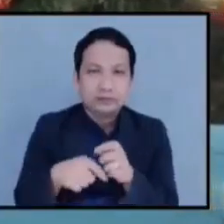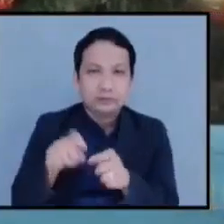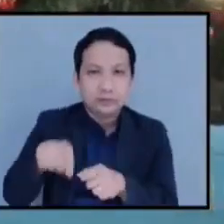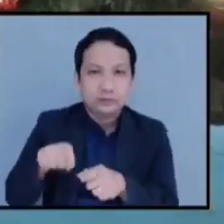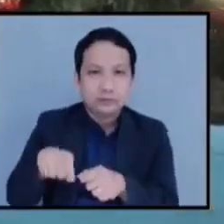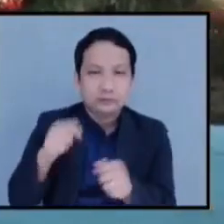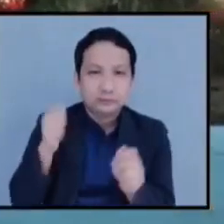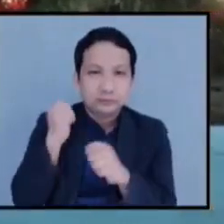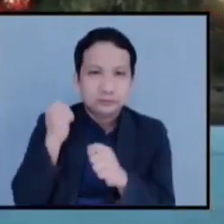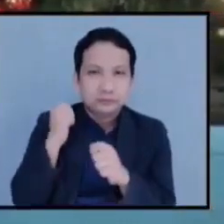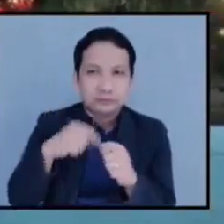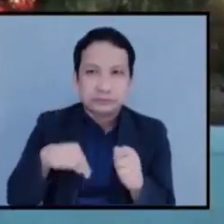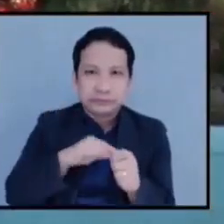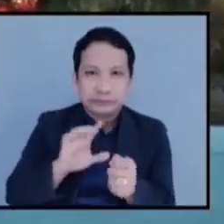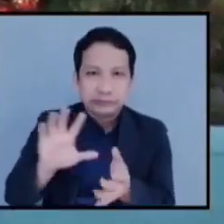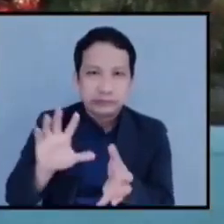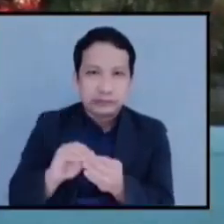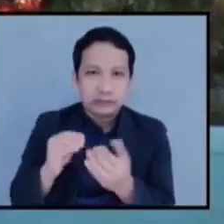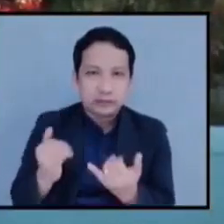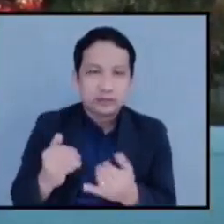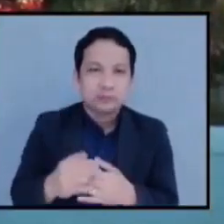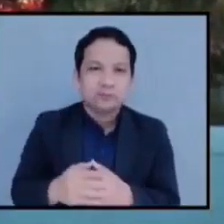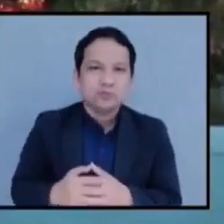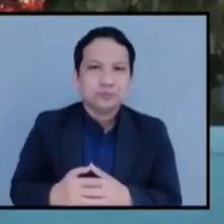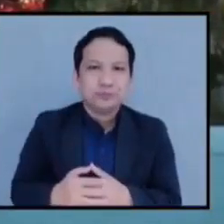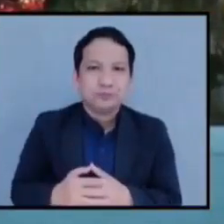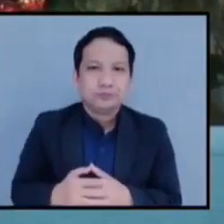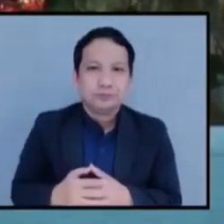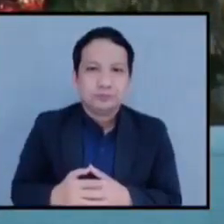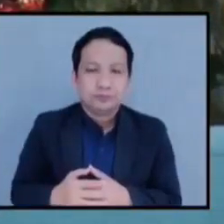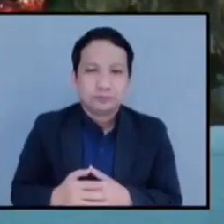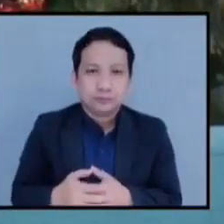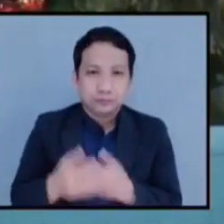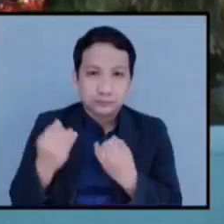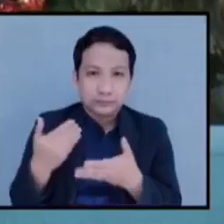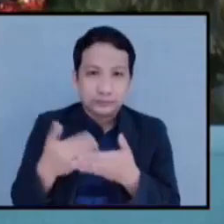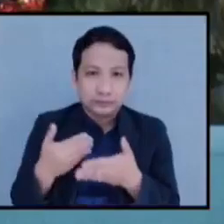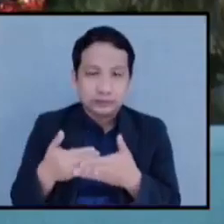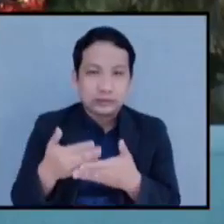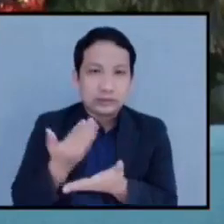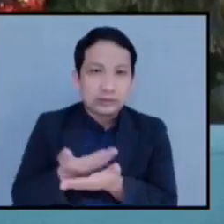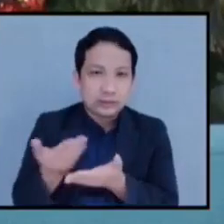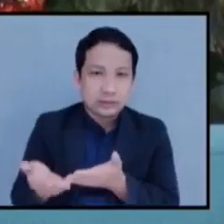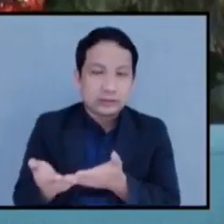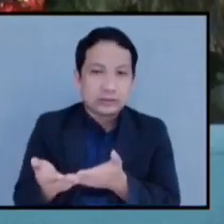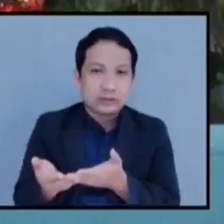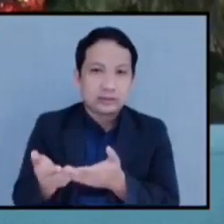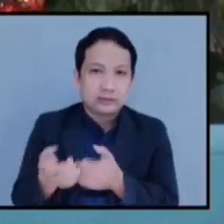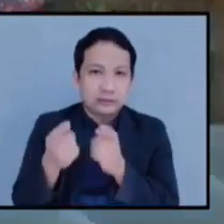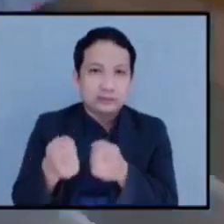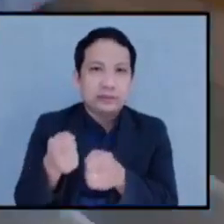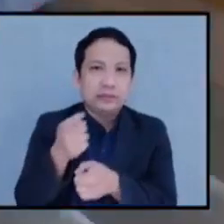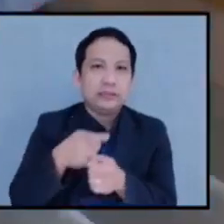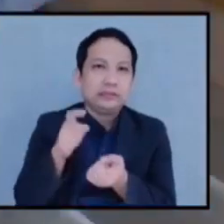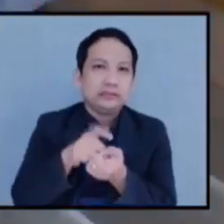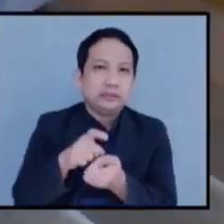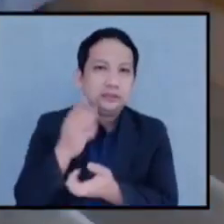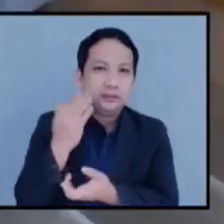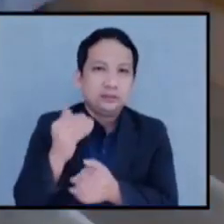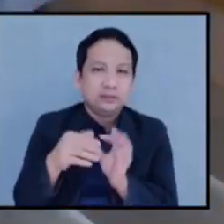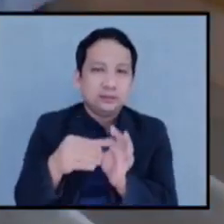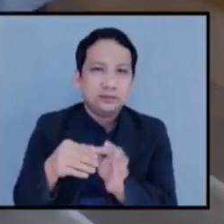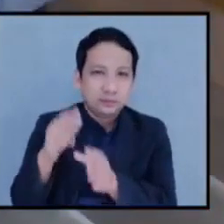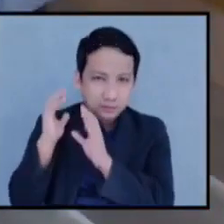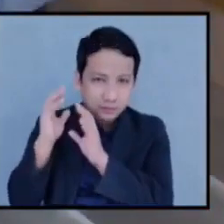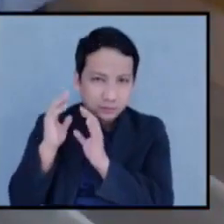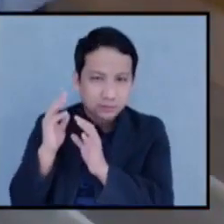ng mga kababayan natin? Tsaka malalo na holiday, di ba? Pwedeng dyan bumili ng pangregalo, no? Yeah, exactly, ma'am. Kasi itong Coconut